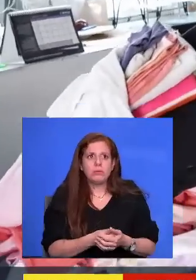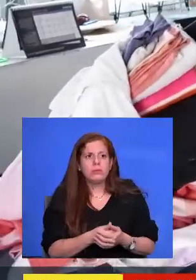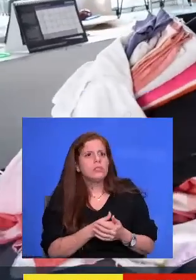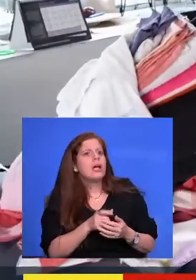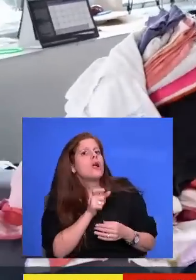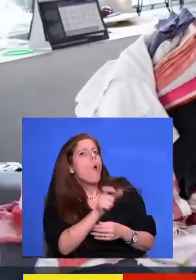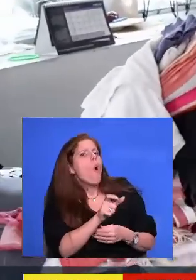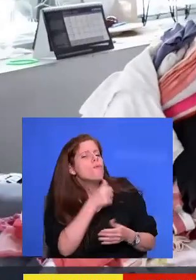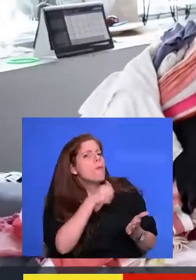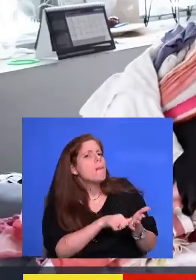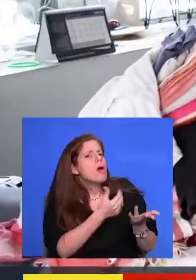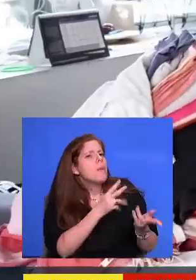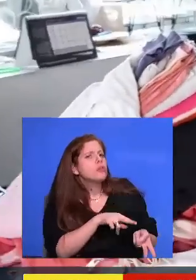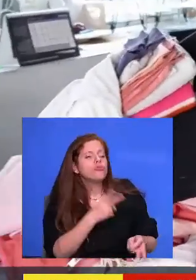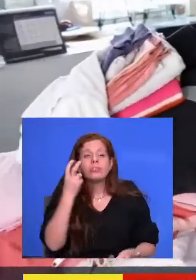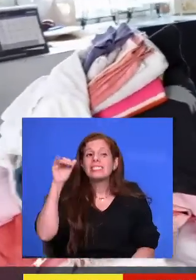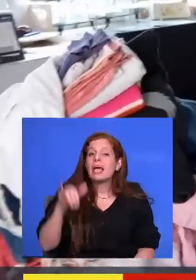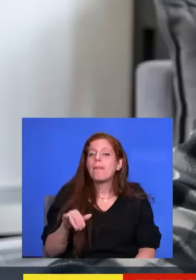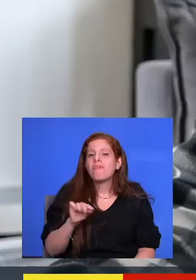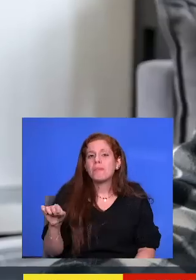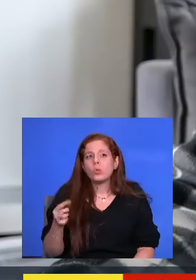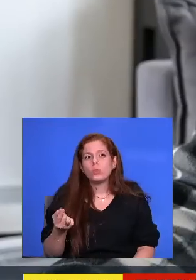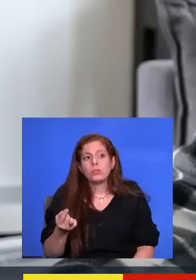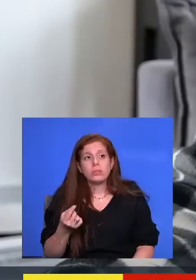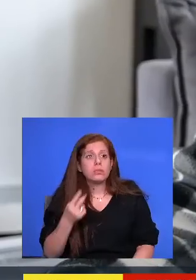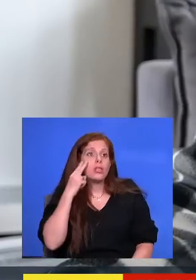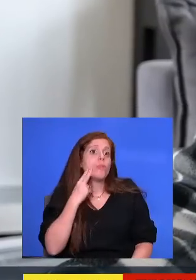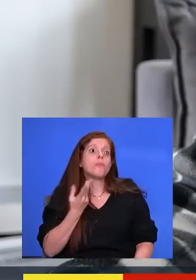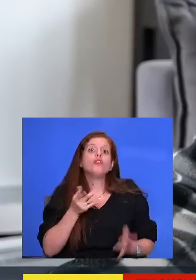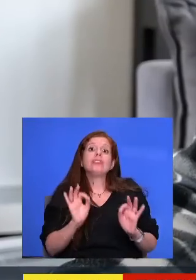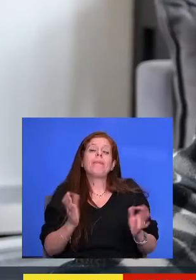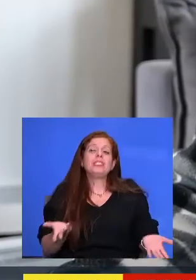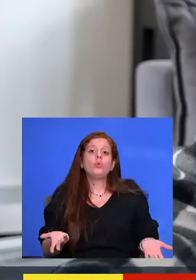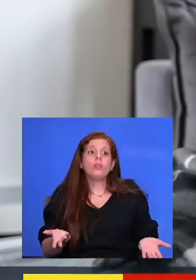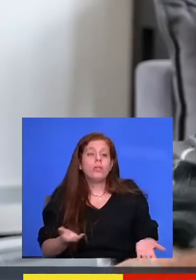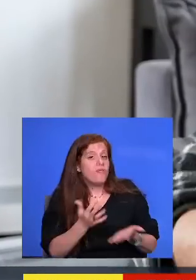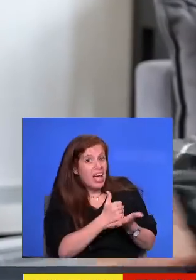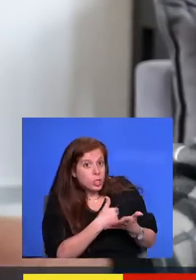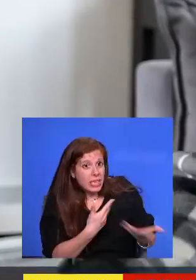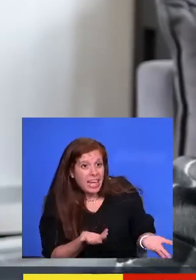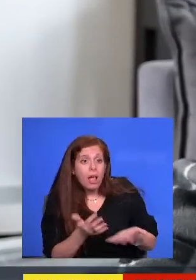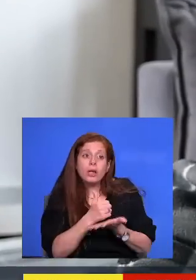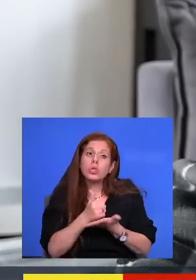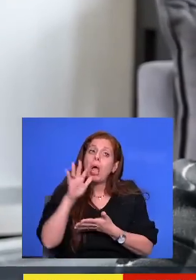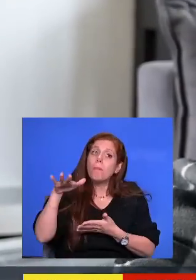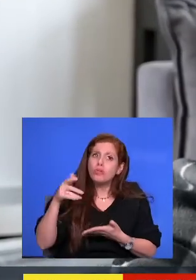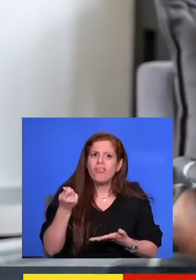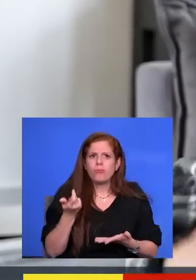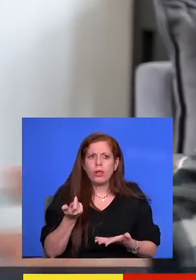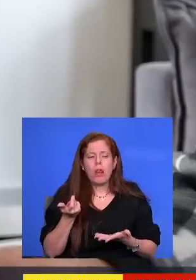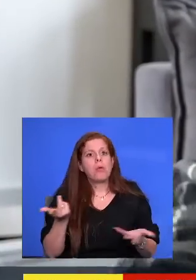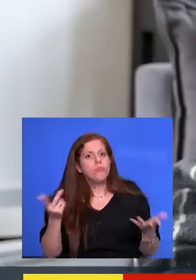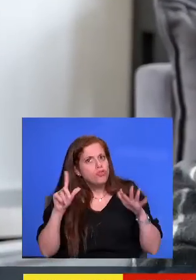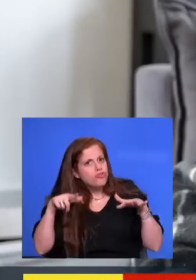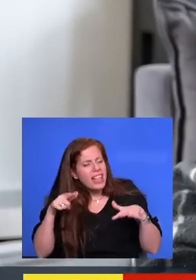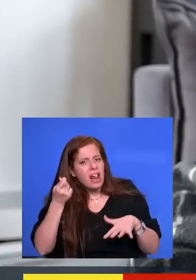בבנק? 20,000 שקל מינוס. אני לא מתבייש בזה, כי מה, זה המציאות. והכנסות אין? הכנסות 5,000 שקל.